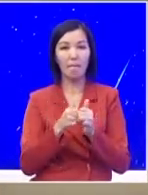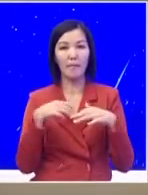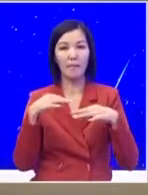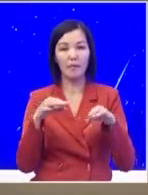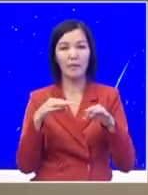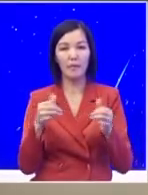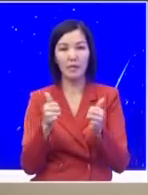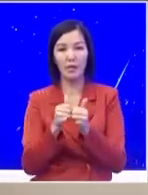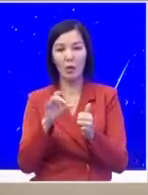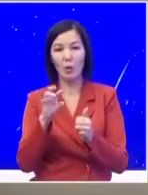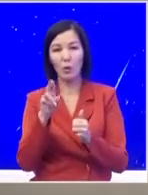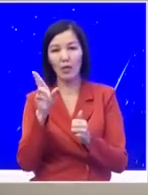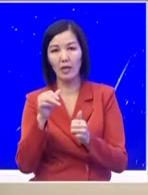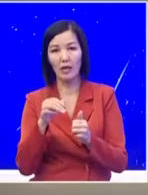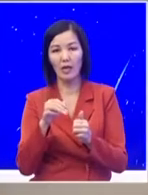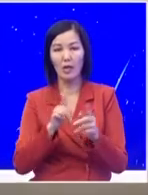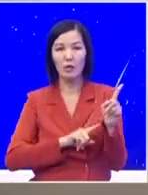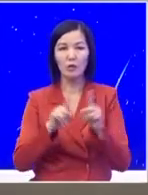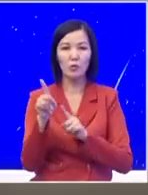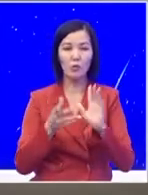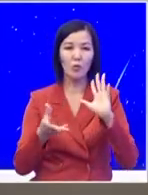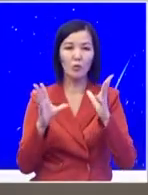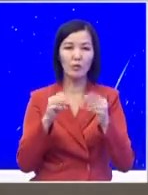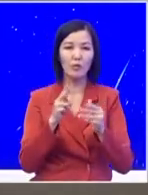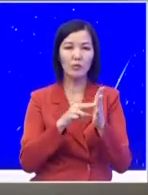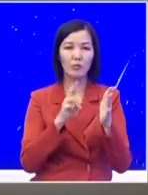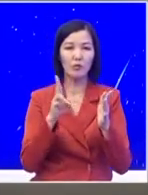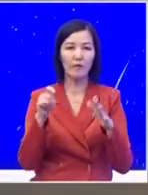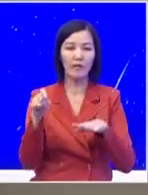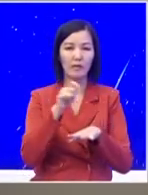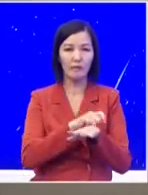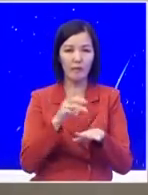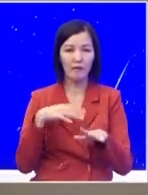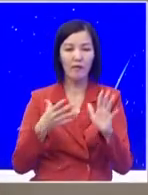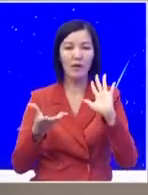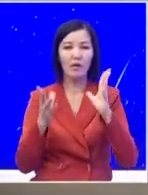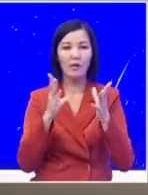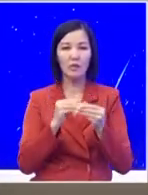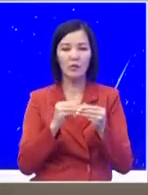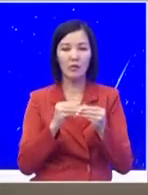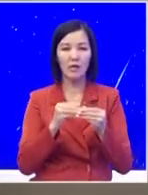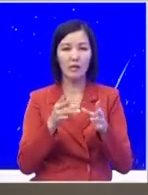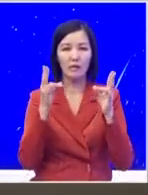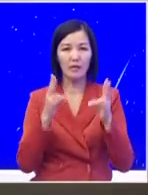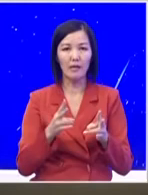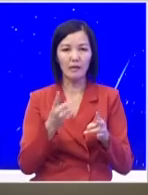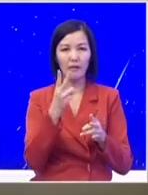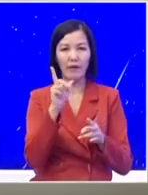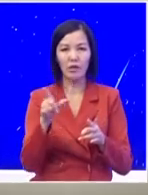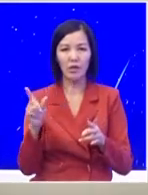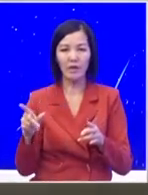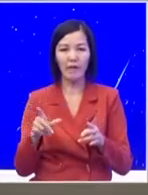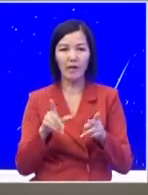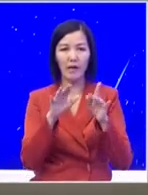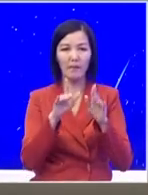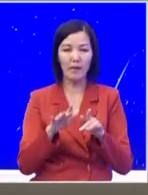и стоявшего неподалеку «Hyundai», а также сухой травы общей площади 700 квадратных метров. В результате инцидента пострадали два человека –